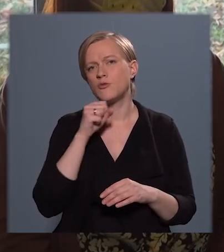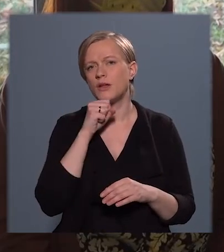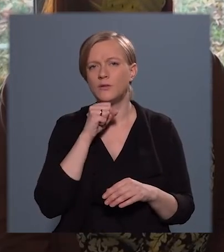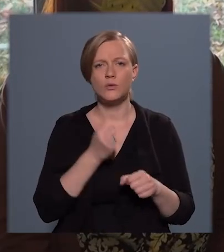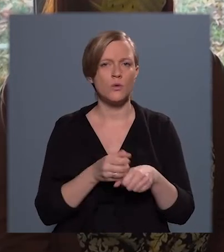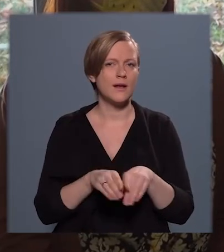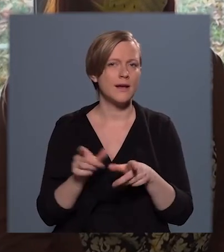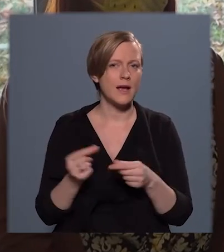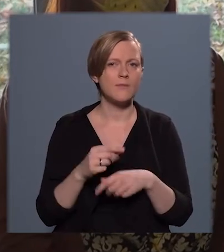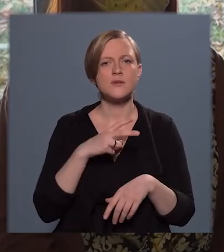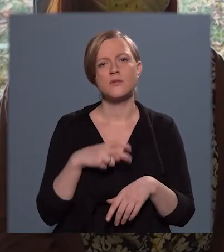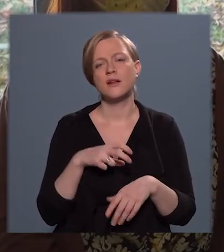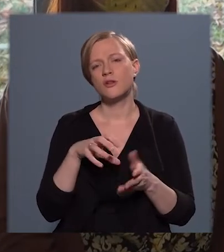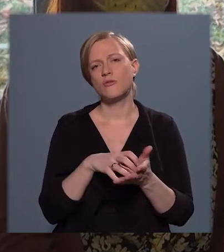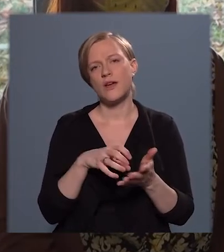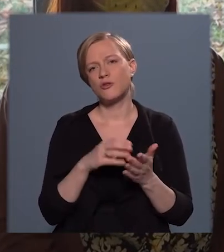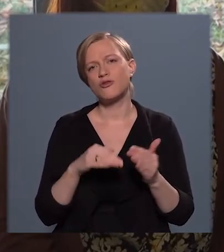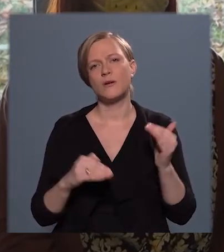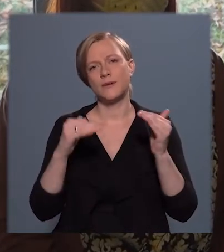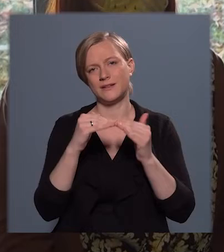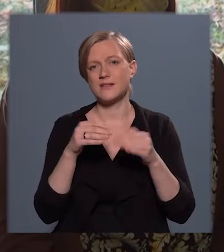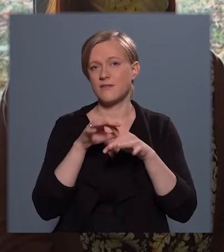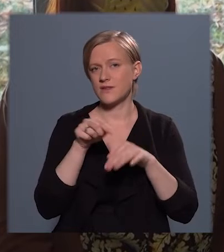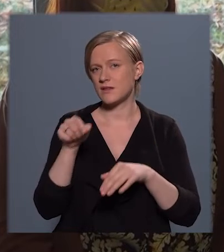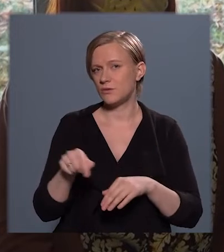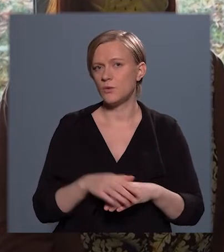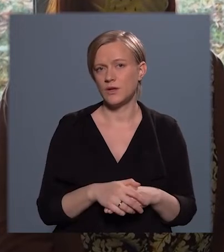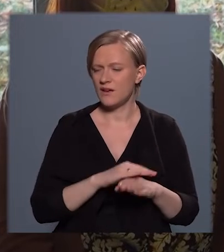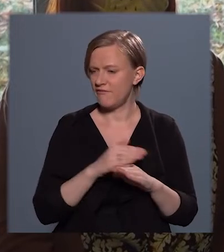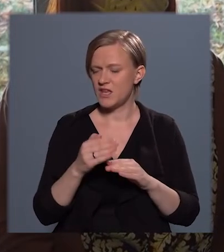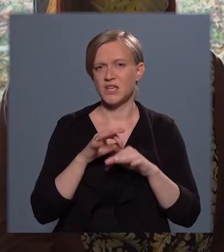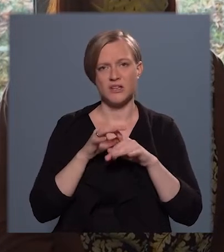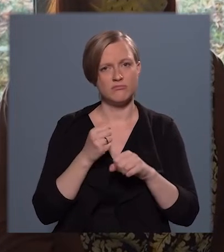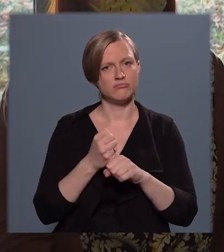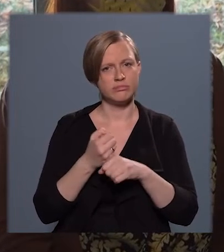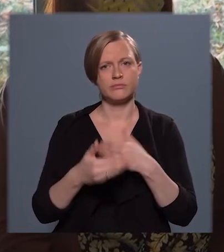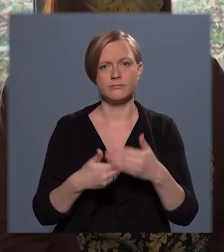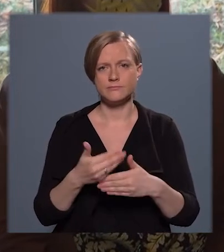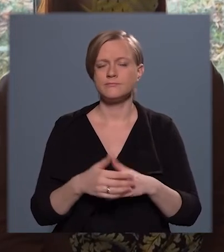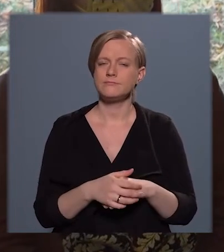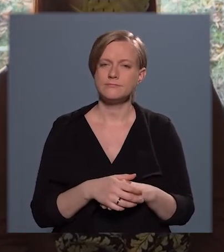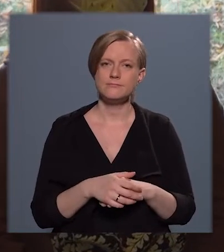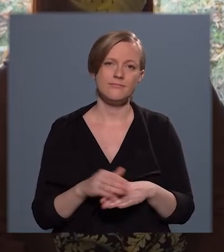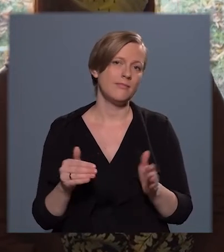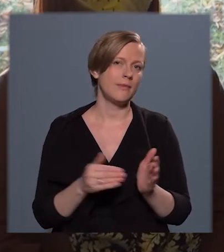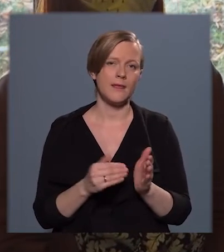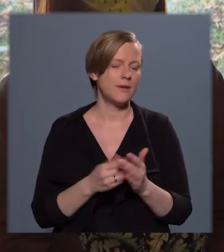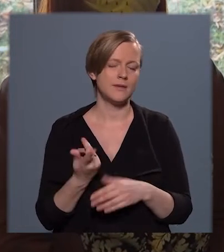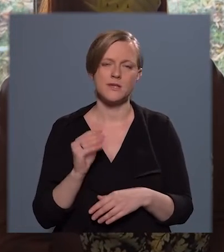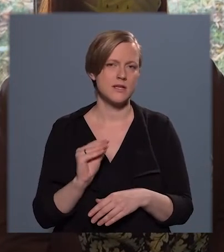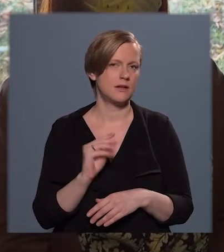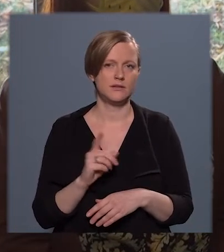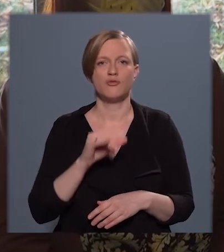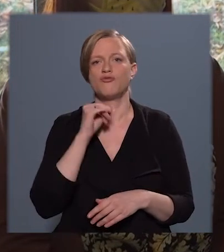a szociális város rehabilitáció vezetőjeként végigvitt, az még nem jelenti azt, hogy itt nincsenek